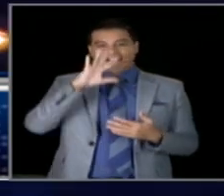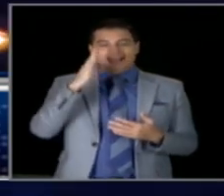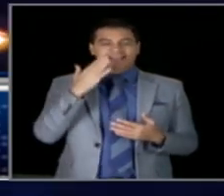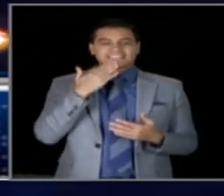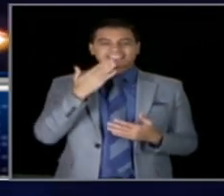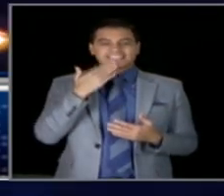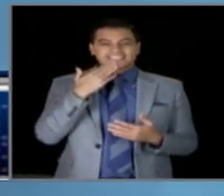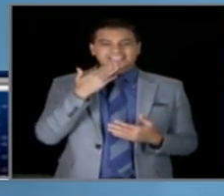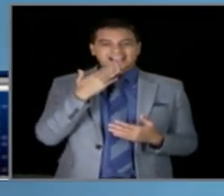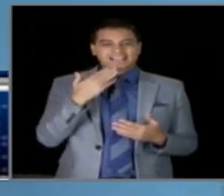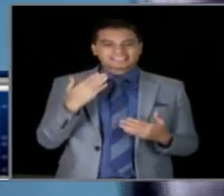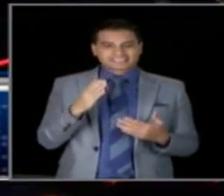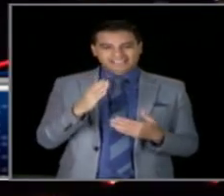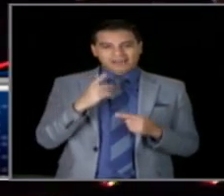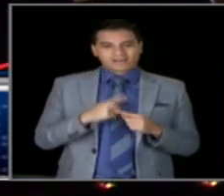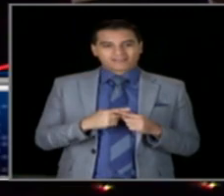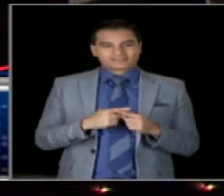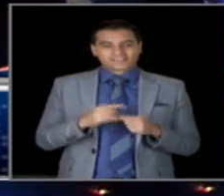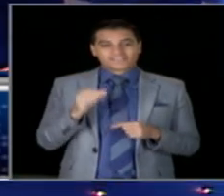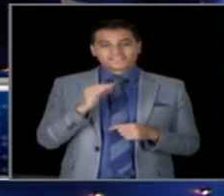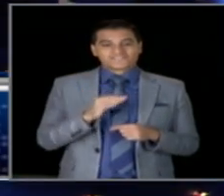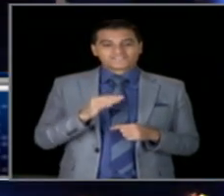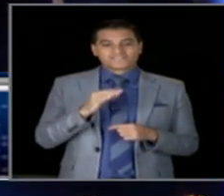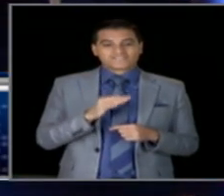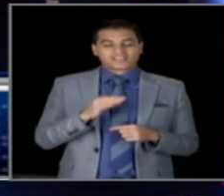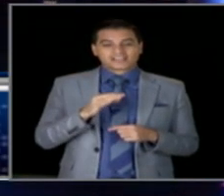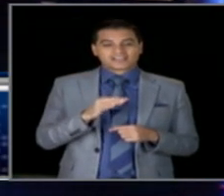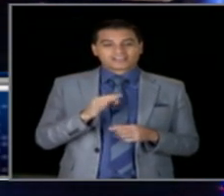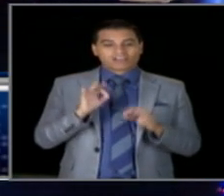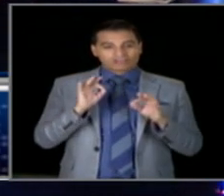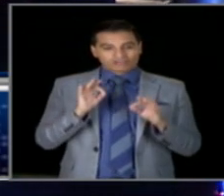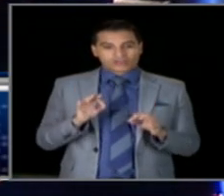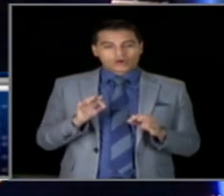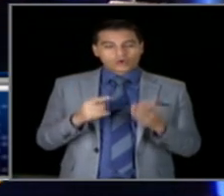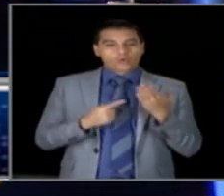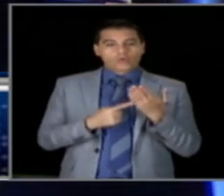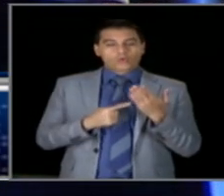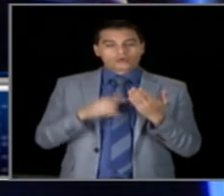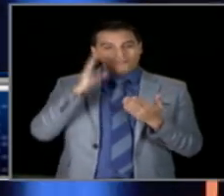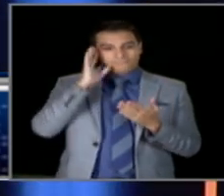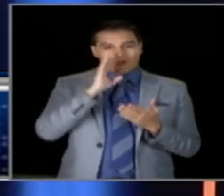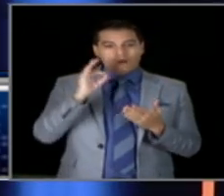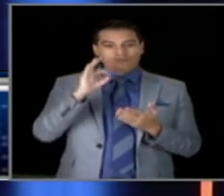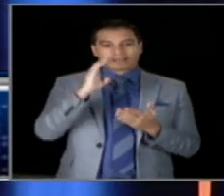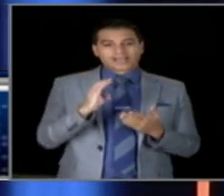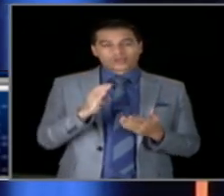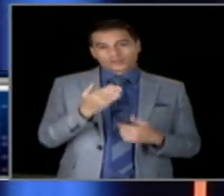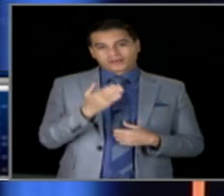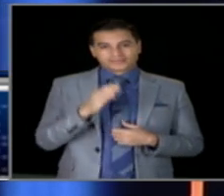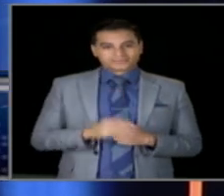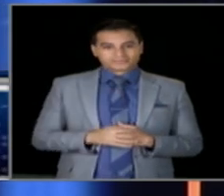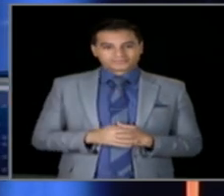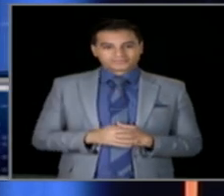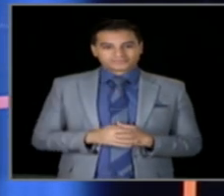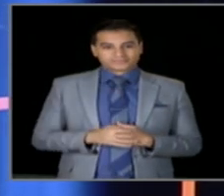أرضك. إجابة خاطئة. مين بقى؟ هتبقى طبعاً كوريا الجنوبية في